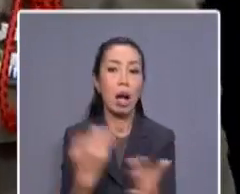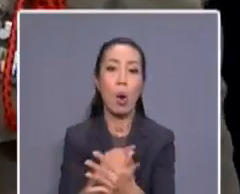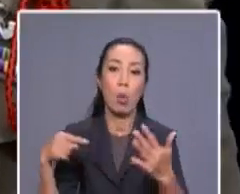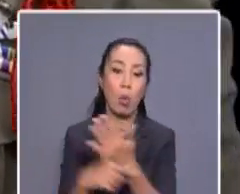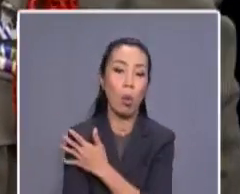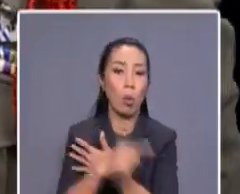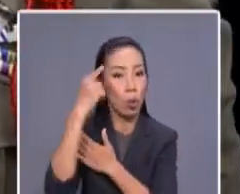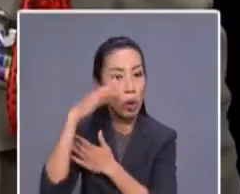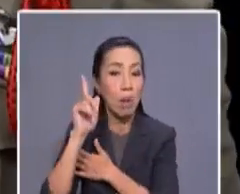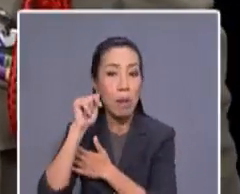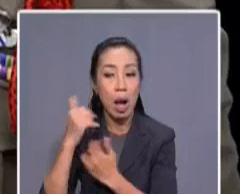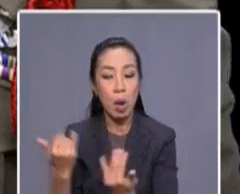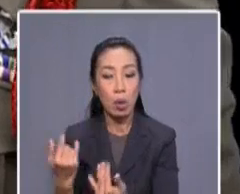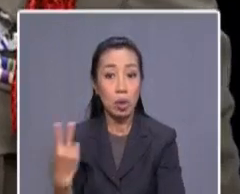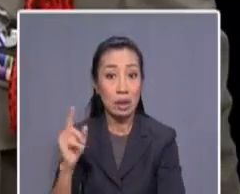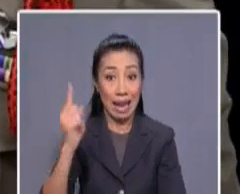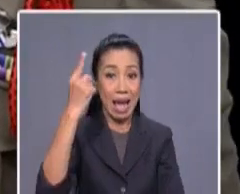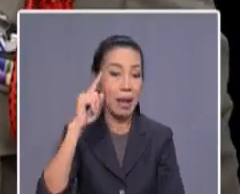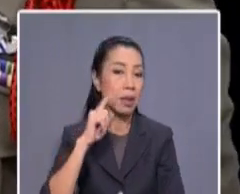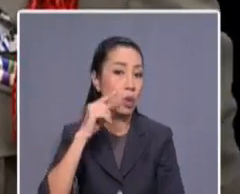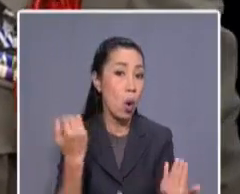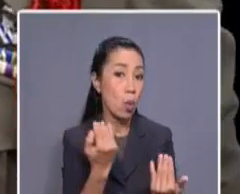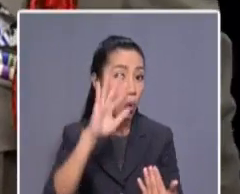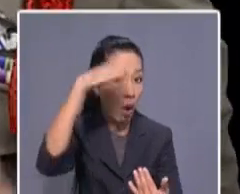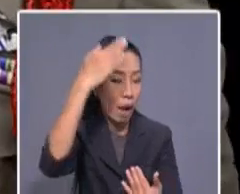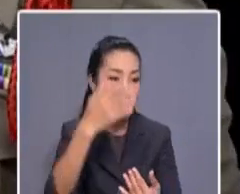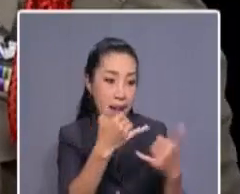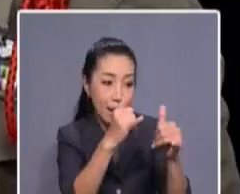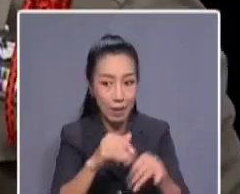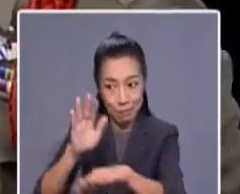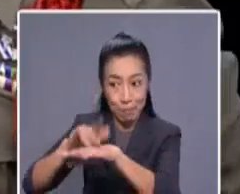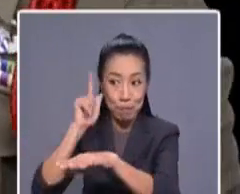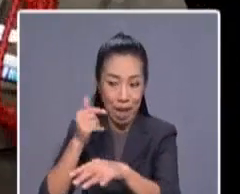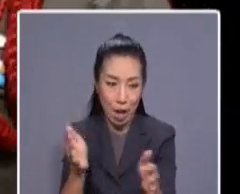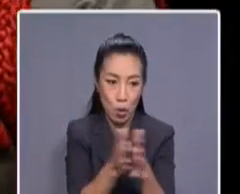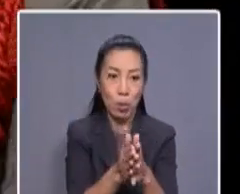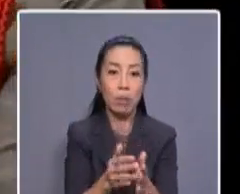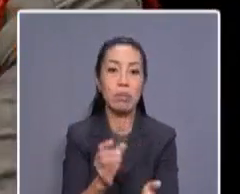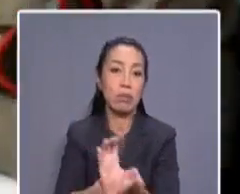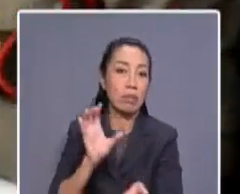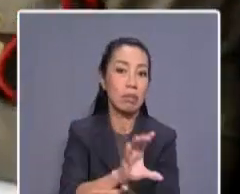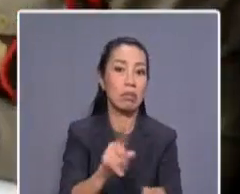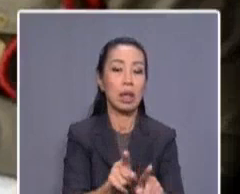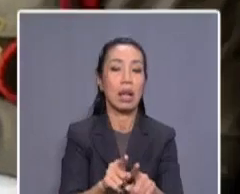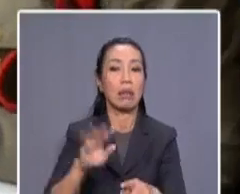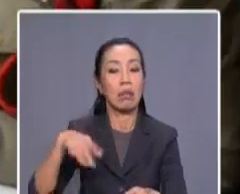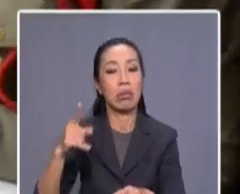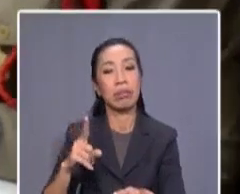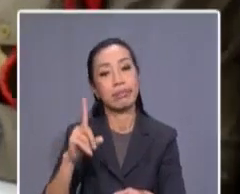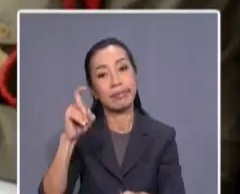หายไป2คนรวมกันที่แรกเนี่ยลูกเล่นก่อนแล้วก็ชวนแม่ไปเล่นนะคะอ้าวก็เสียหายอย่างนี้ทำยังไงดีล่ะที